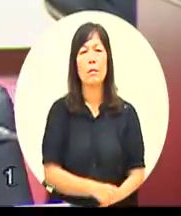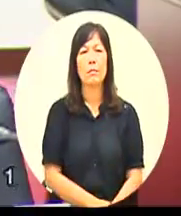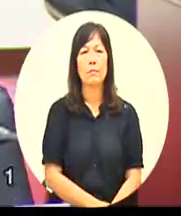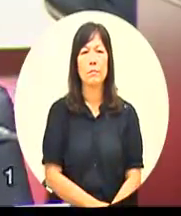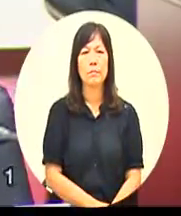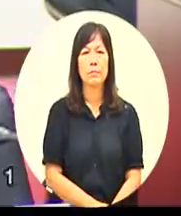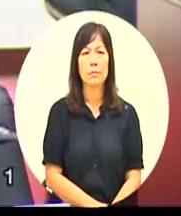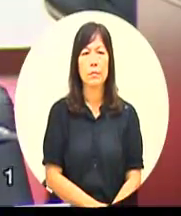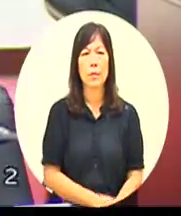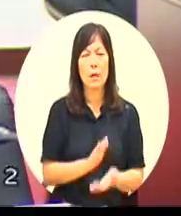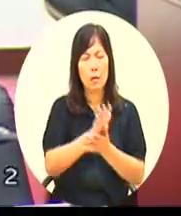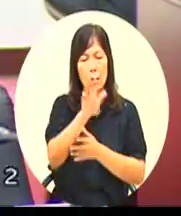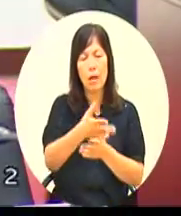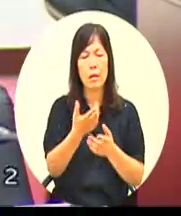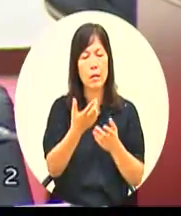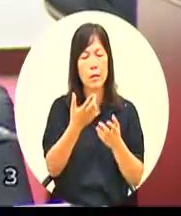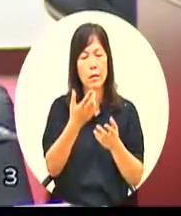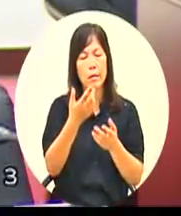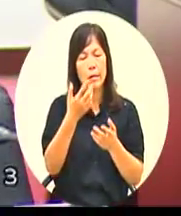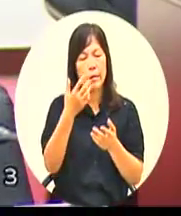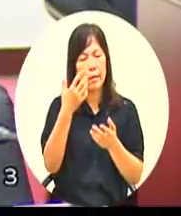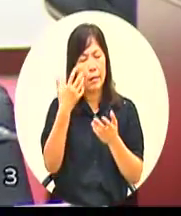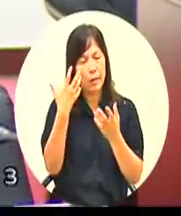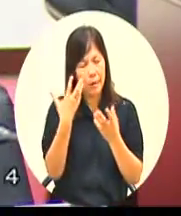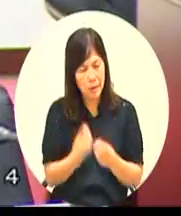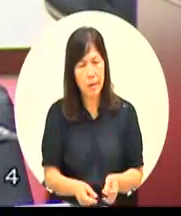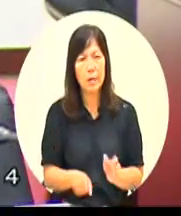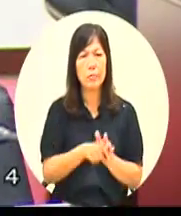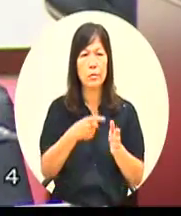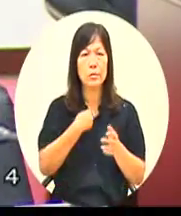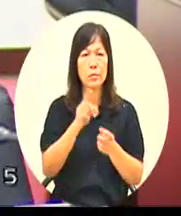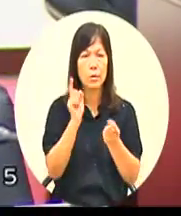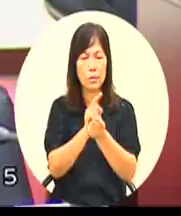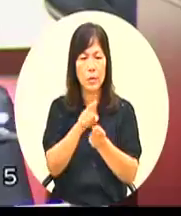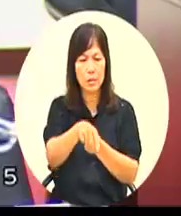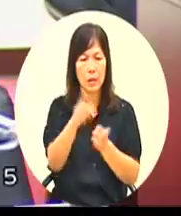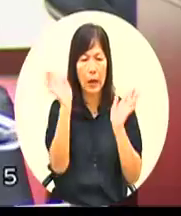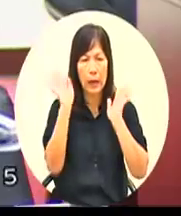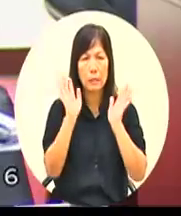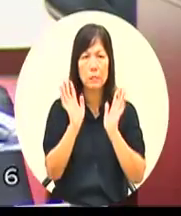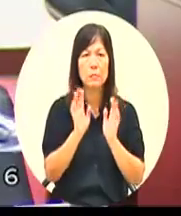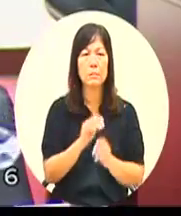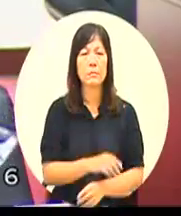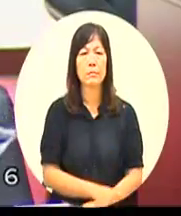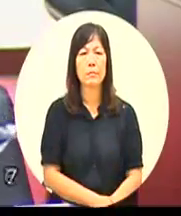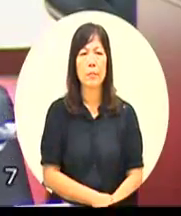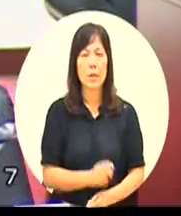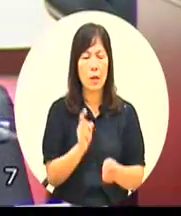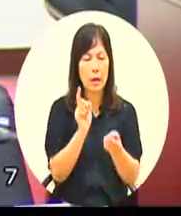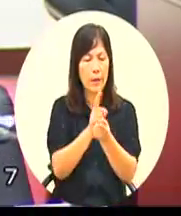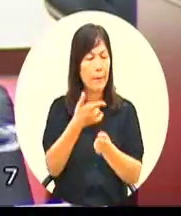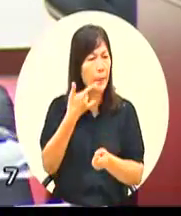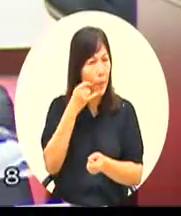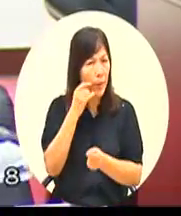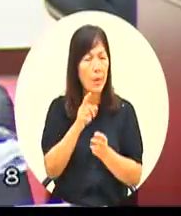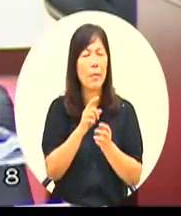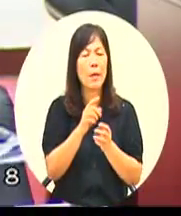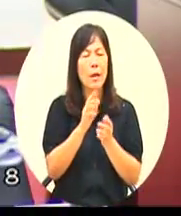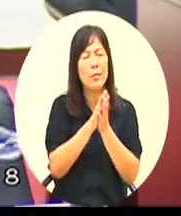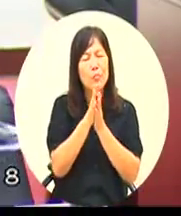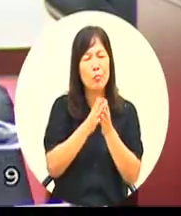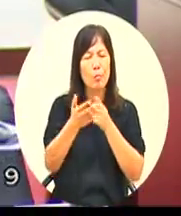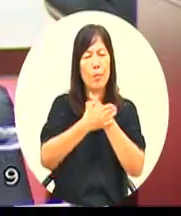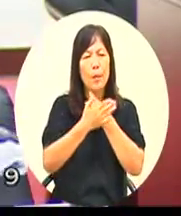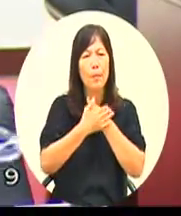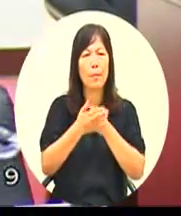啦，最后他没有办法他只有向小朋友向家长求助啊，希